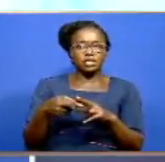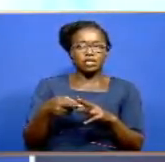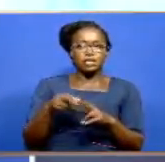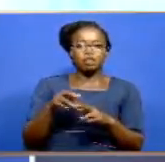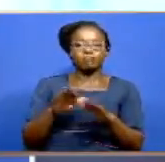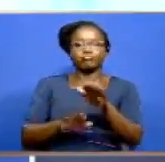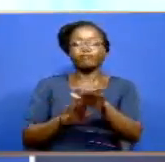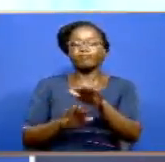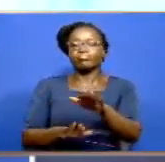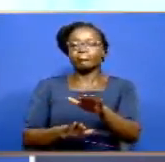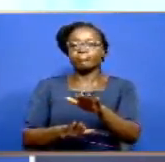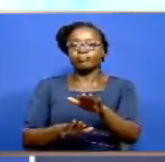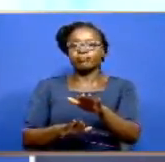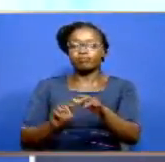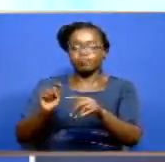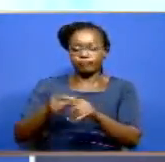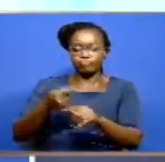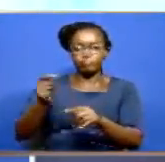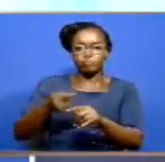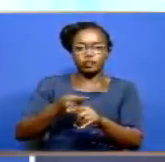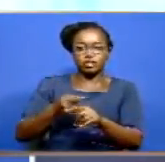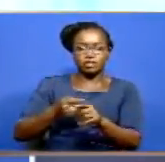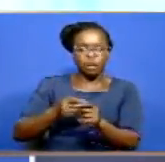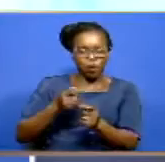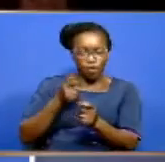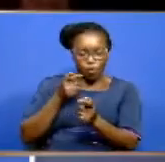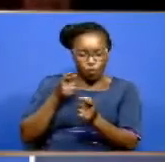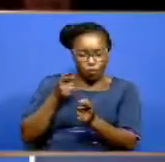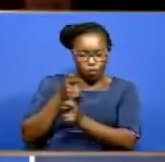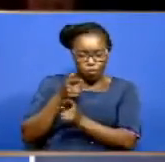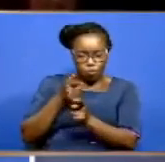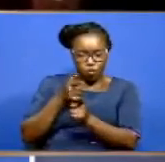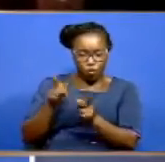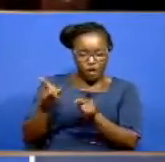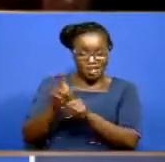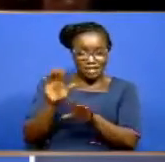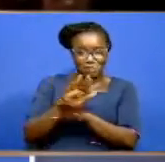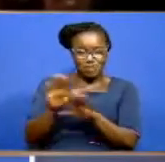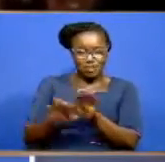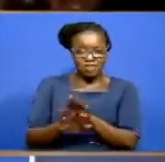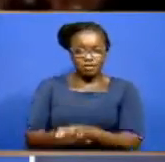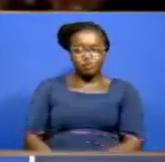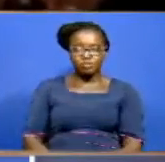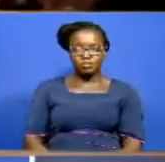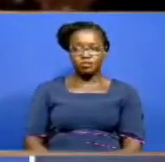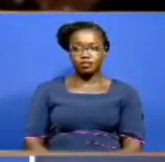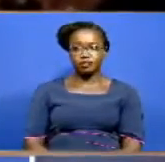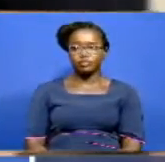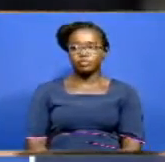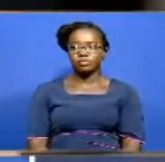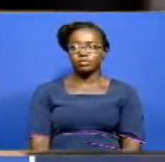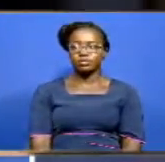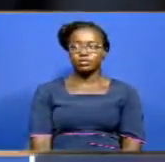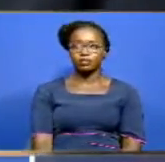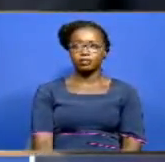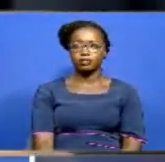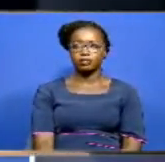dressmaking, knitting, welding, carpentry and so on and so forth. Timothy Kipnusu, Darubini, Channel 1.